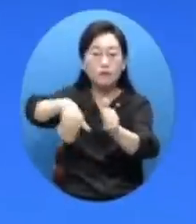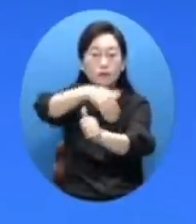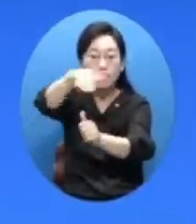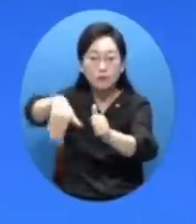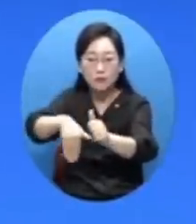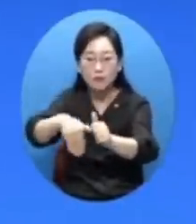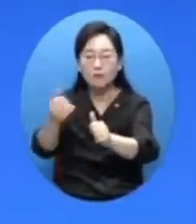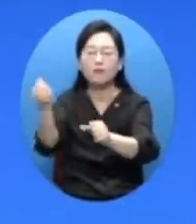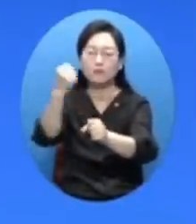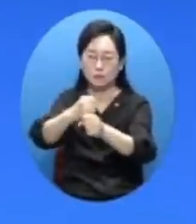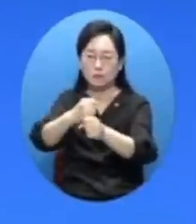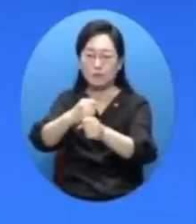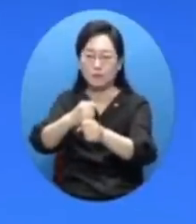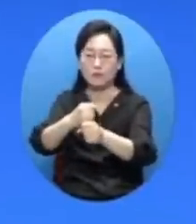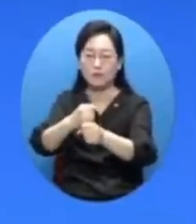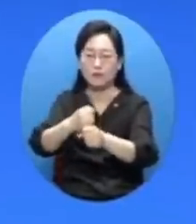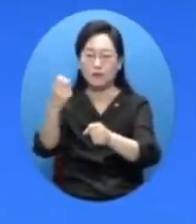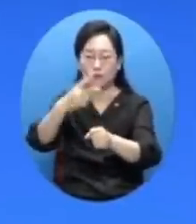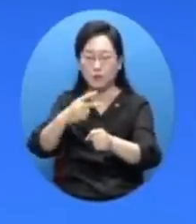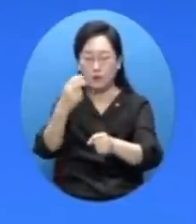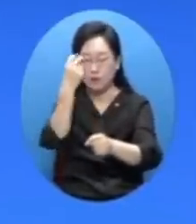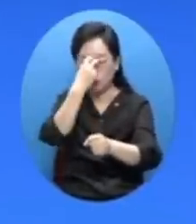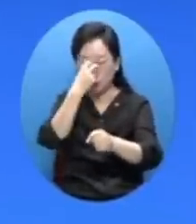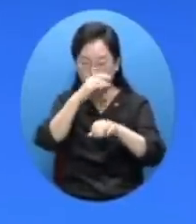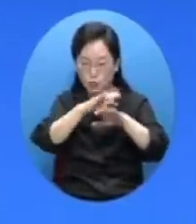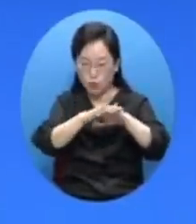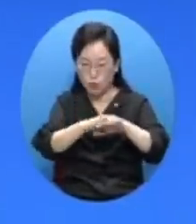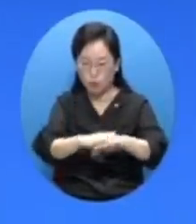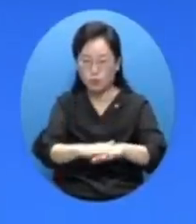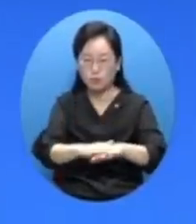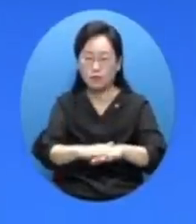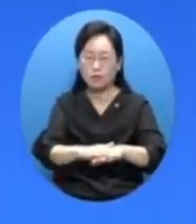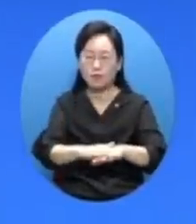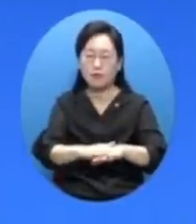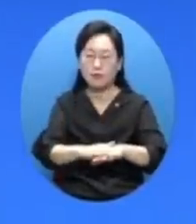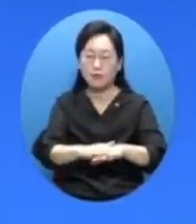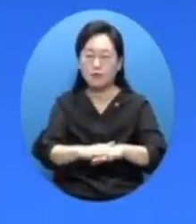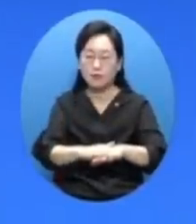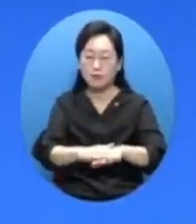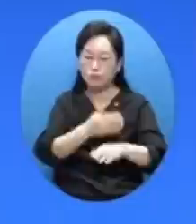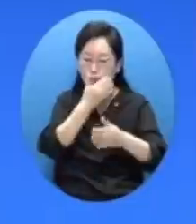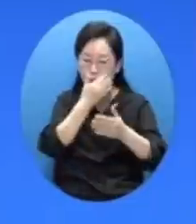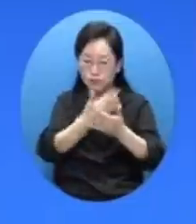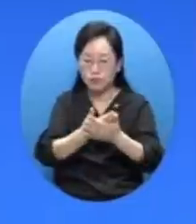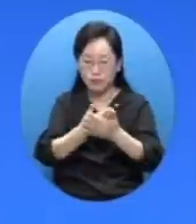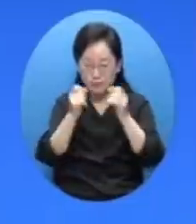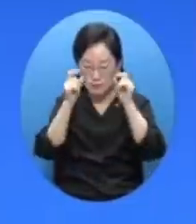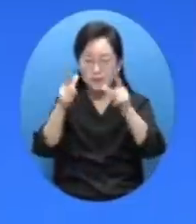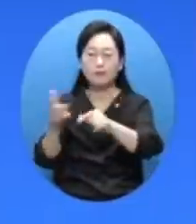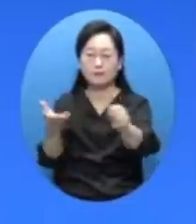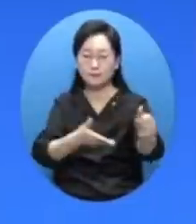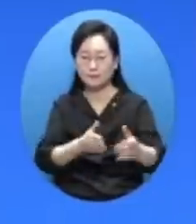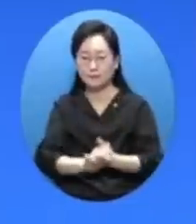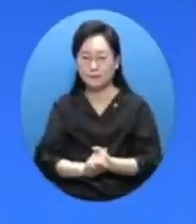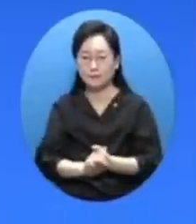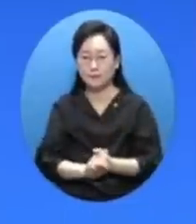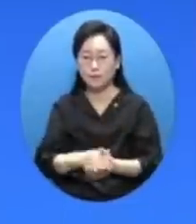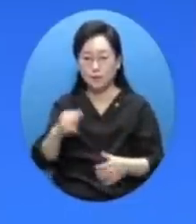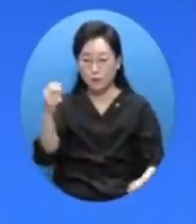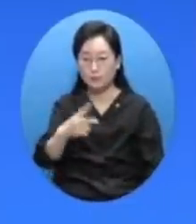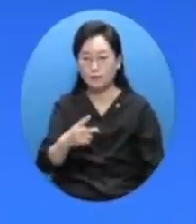회복과 잘 보존하는 것이 매우 중요한 것을 우리가 깨달아야 합니다